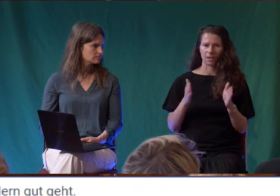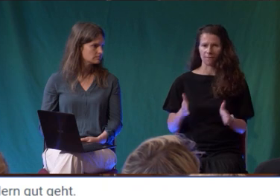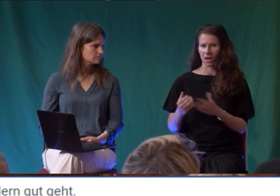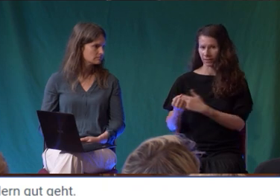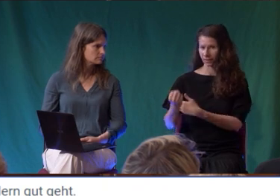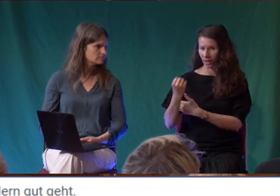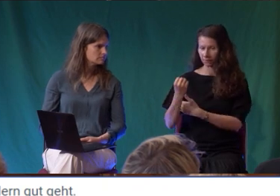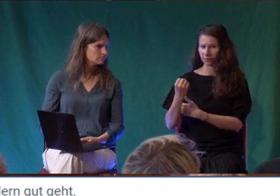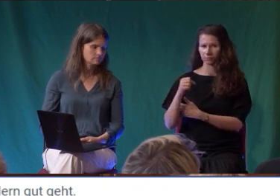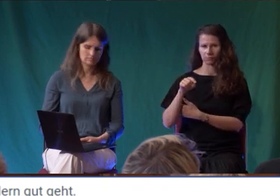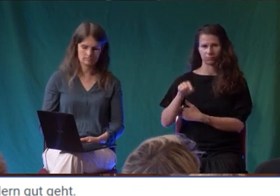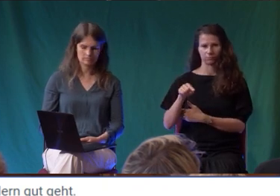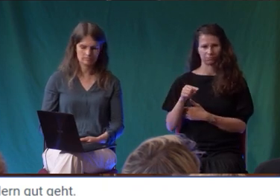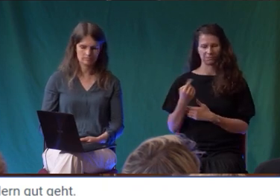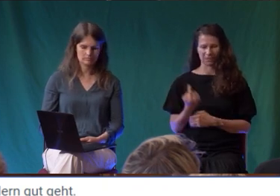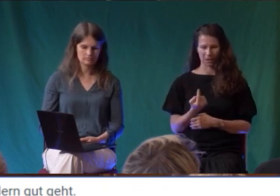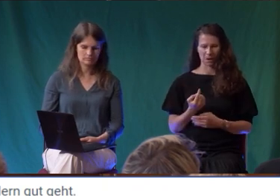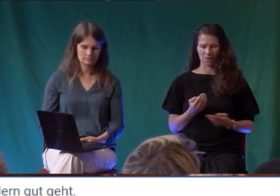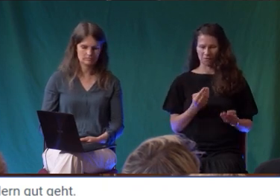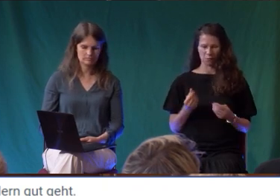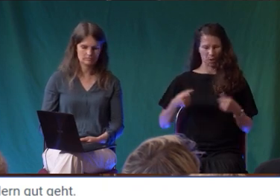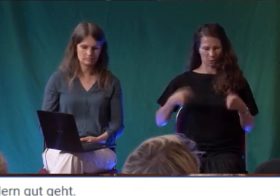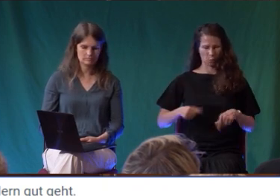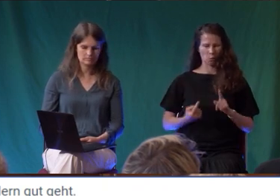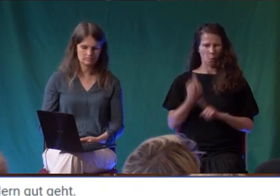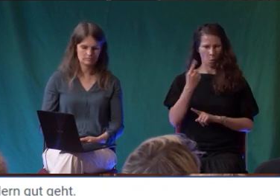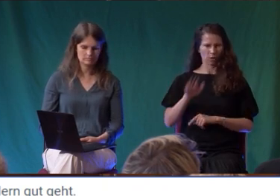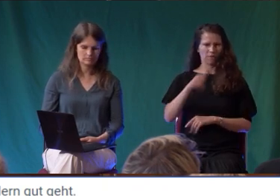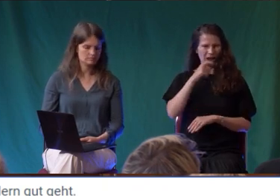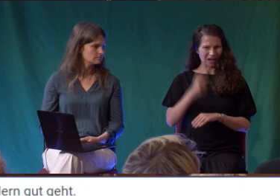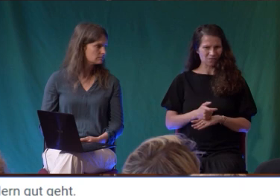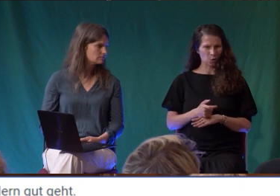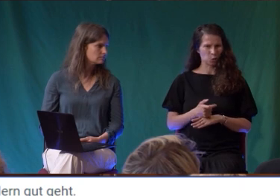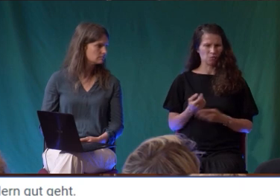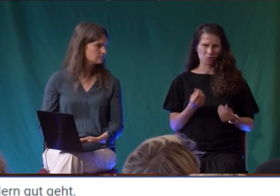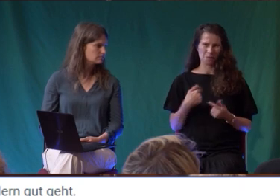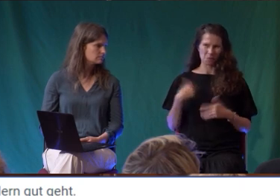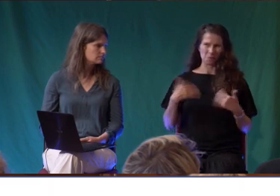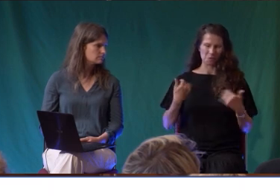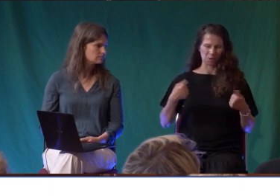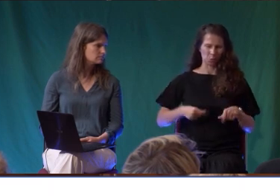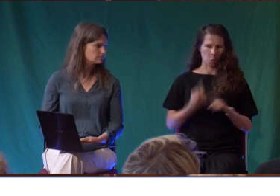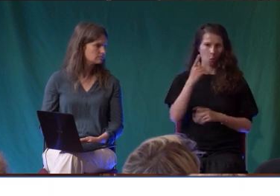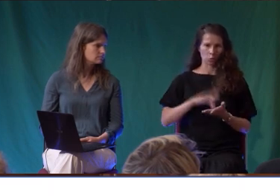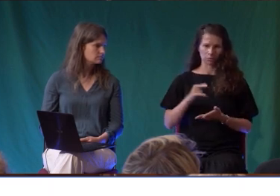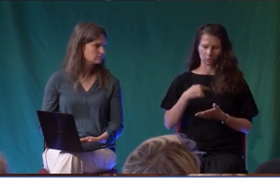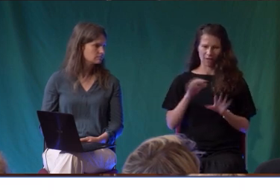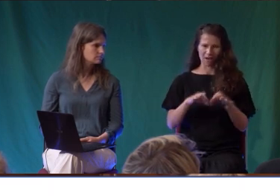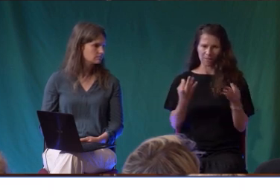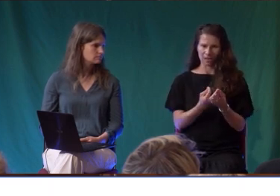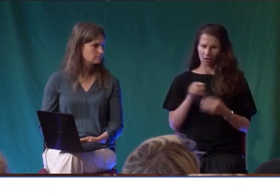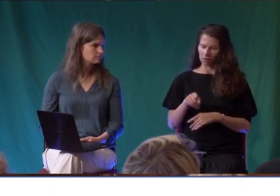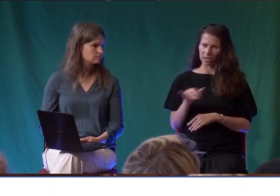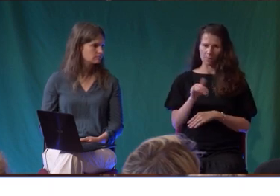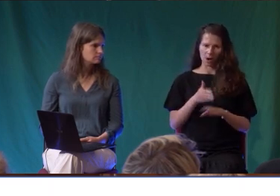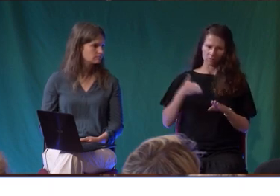einen hohen Druck fühlen in Bezug auf ihre Verantwortung weil sie ja diejenigen sind die immer in der Familie sind und die ersten sind die